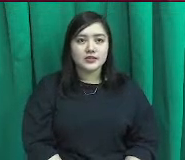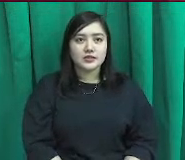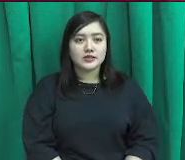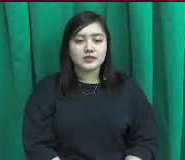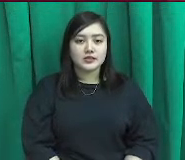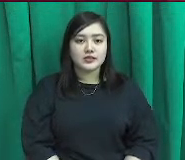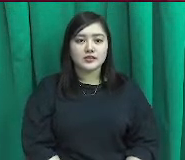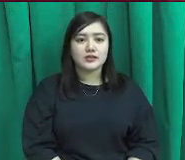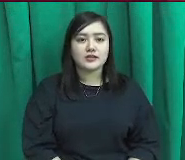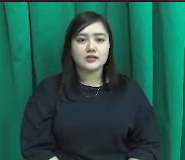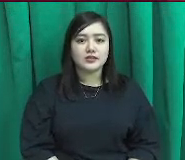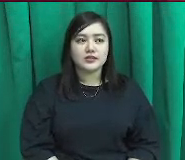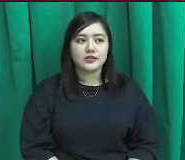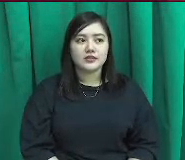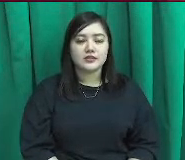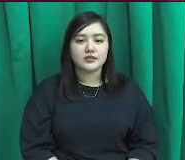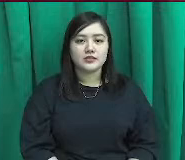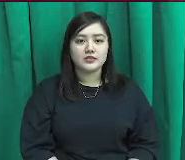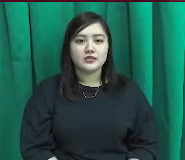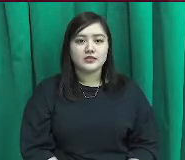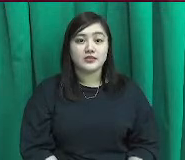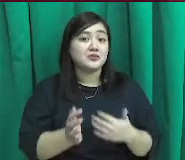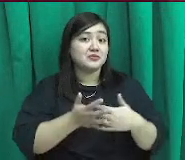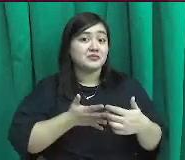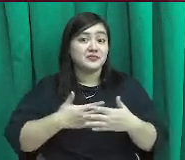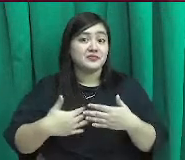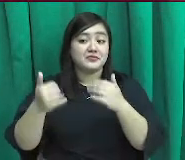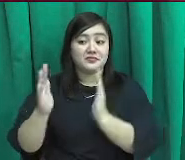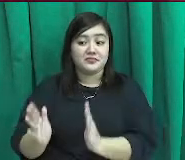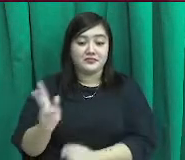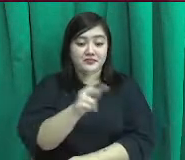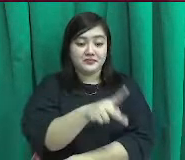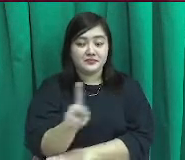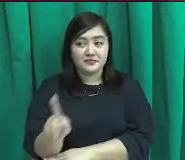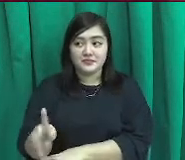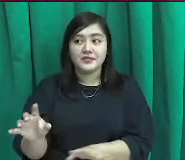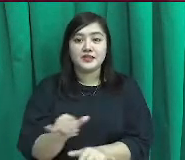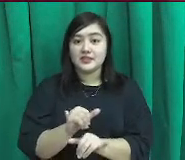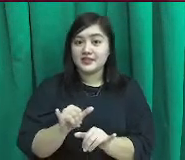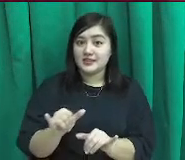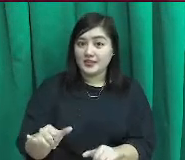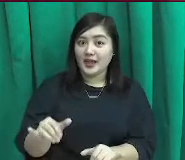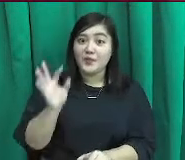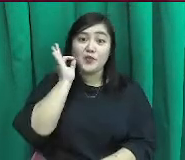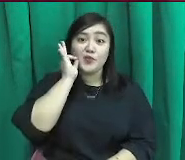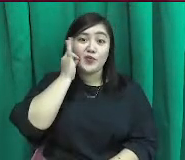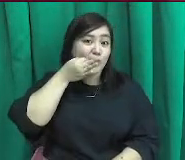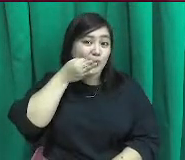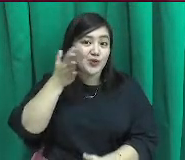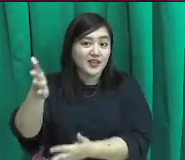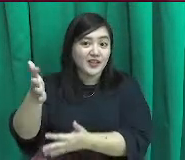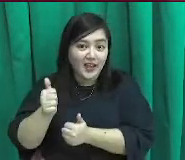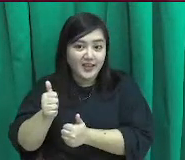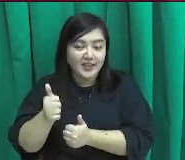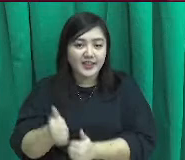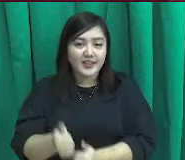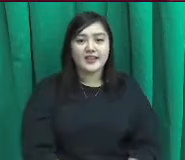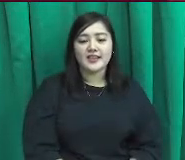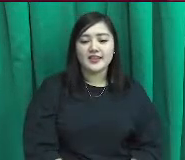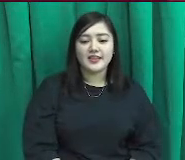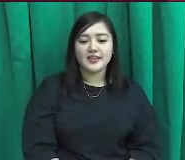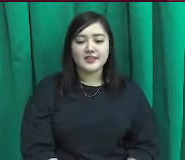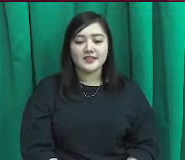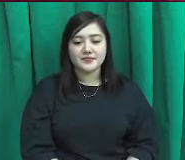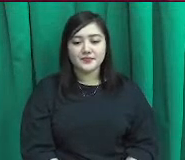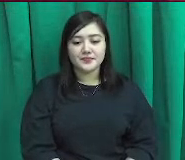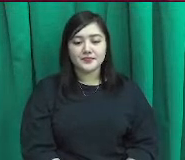For whatsoever a man soweth, that shall he also reap. The principle is, kung anong tinanim mo, yun ang aanihin mo. Yes, sir. Dapat ganon. Ibig